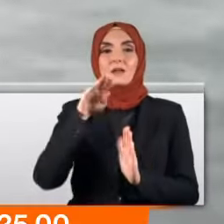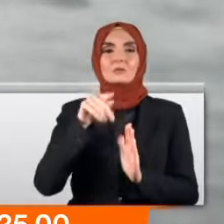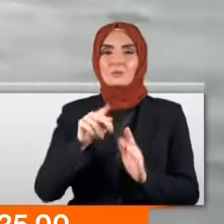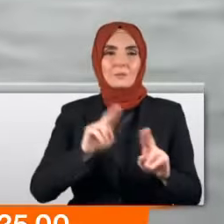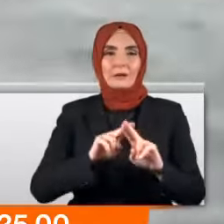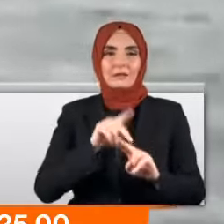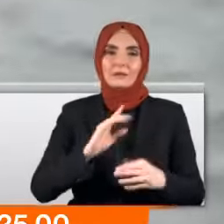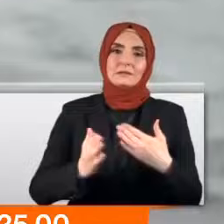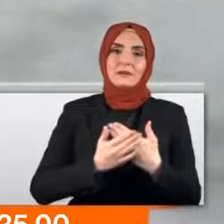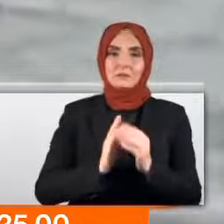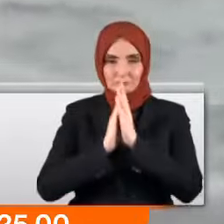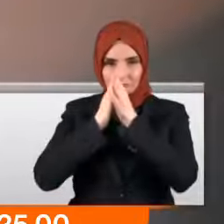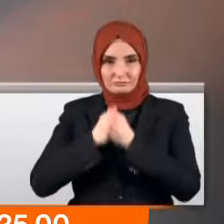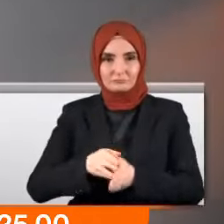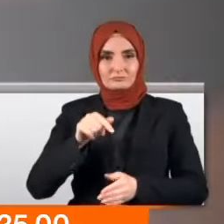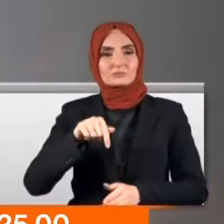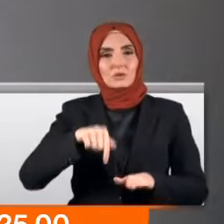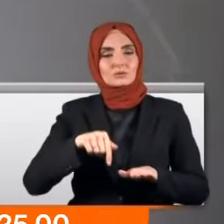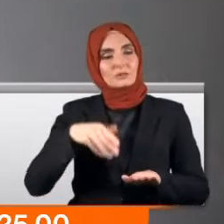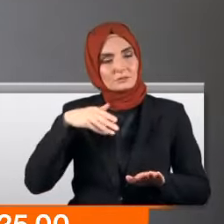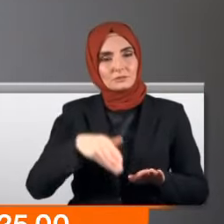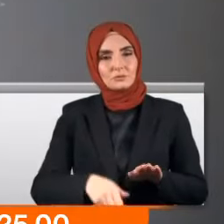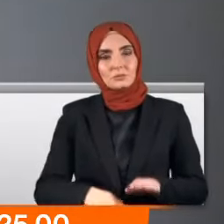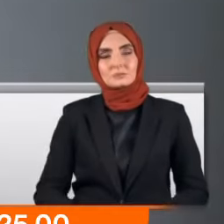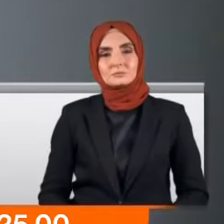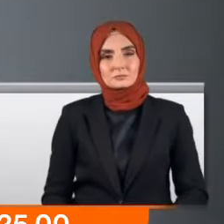suda. Suda dalgıçlar.